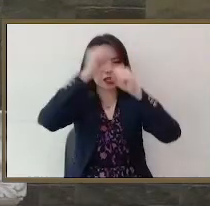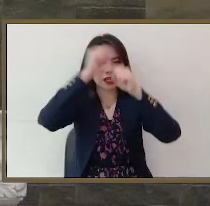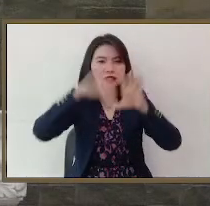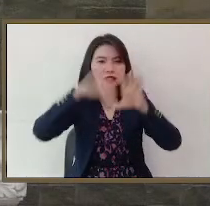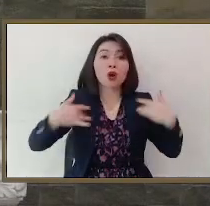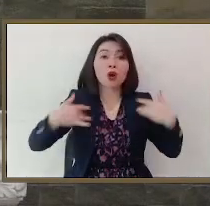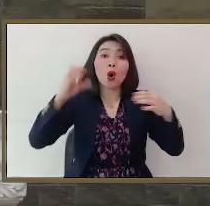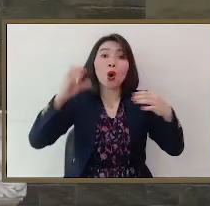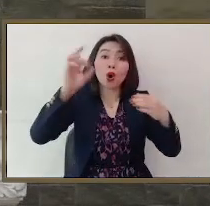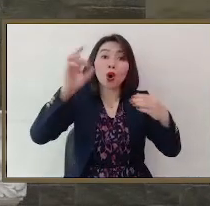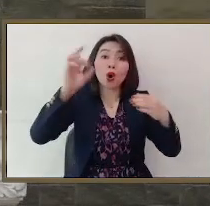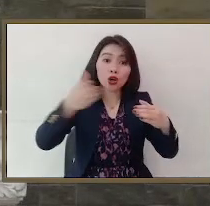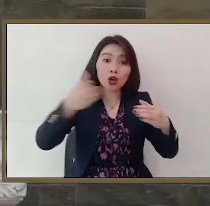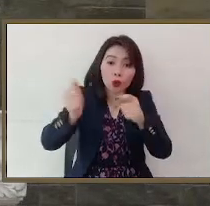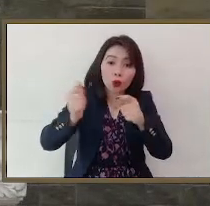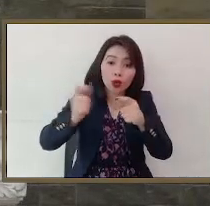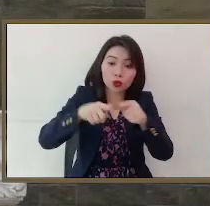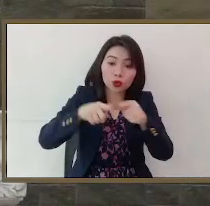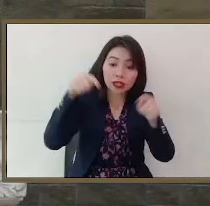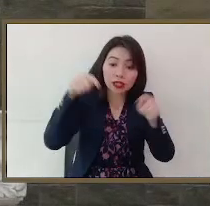simbahan, nakasama mo ang Diablo?